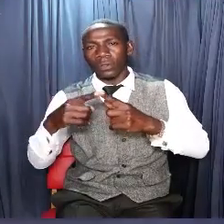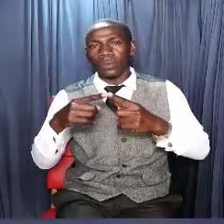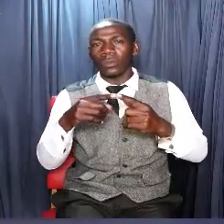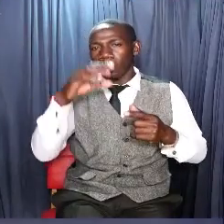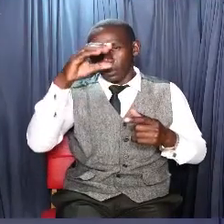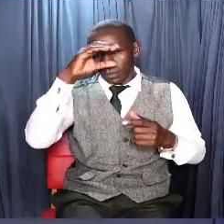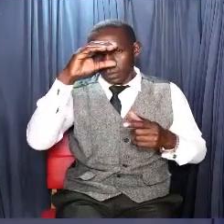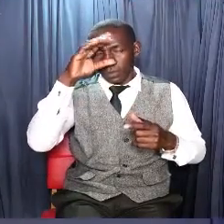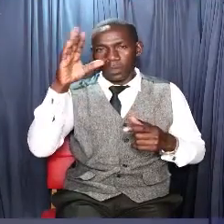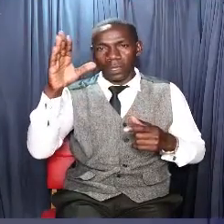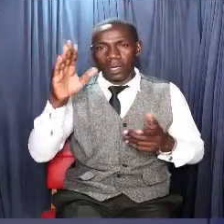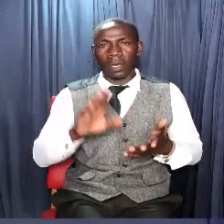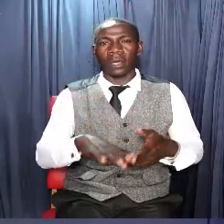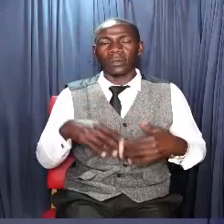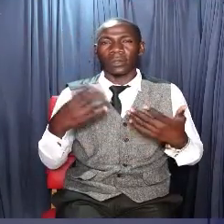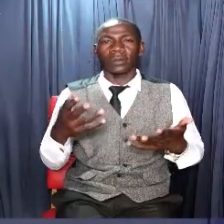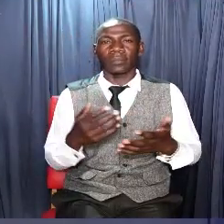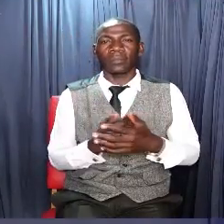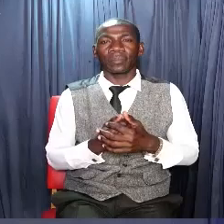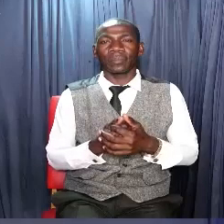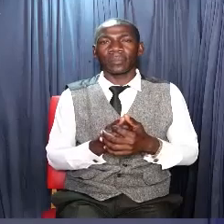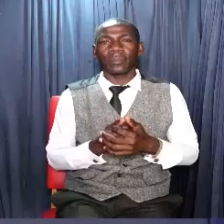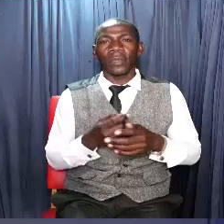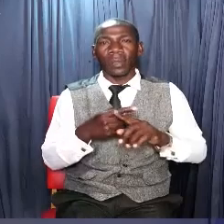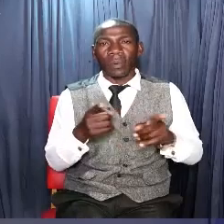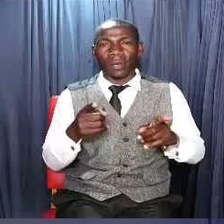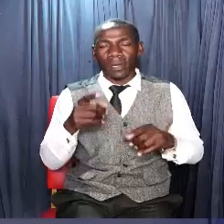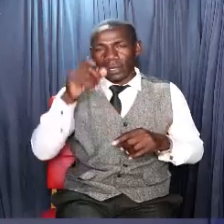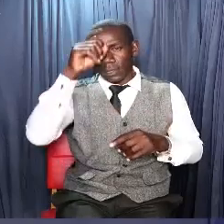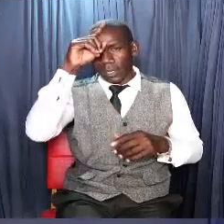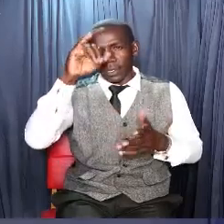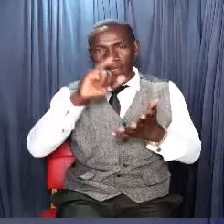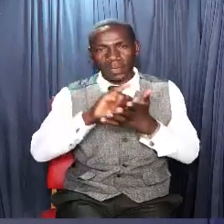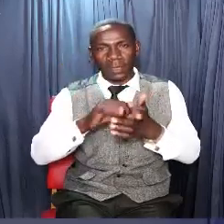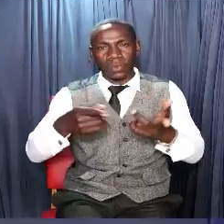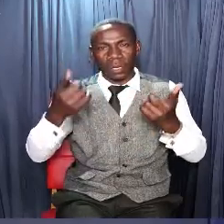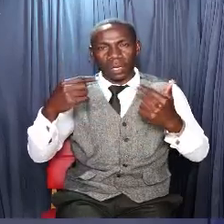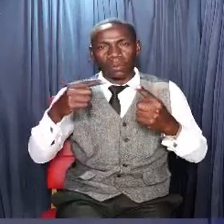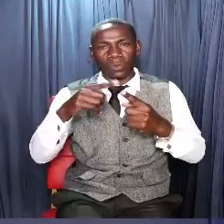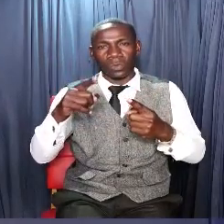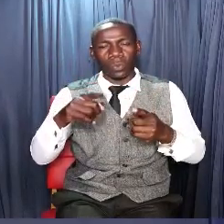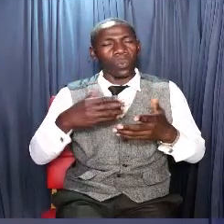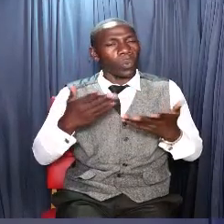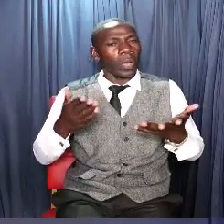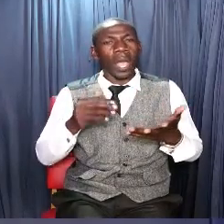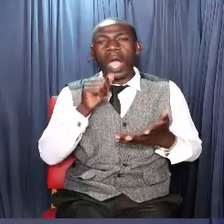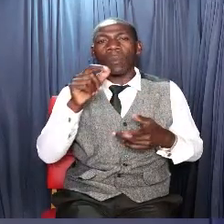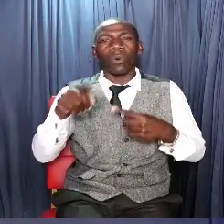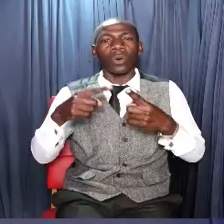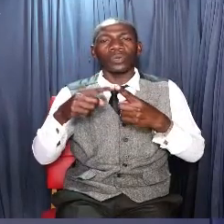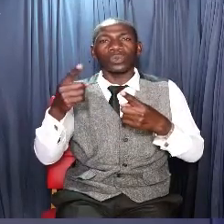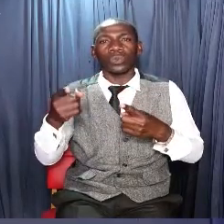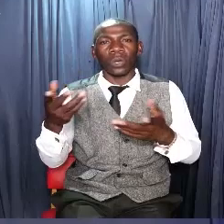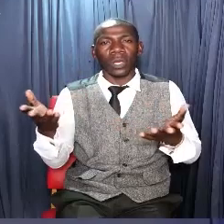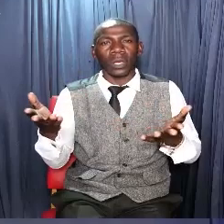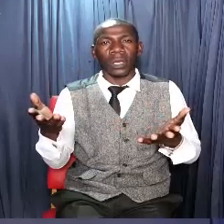liquor centers. Hallelujah. Hallelujah. Lakini ufahamu angao kujie. But they understand it to na come. Na mimi naenda wapi hivi? For me, where am I